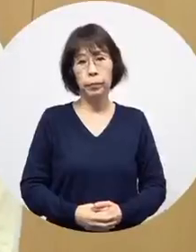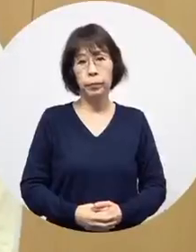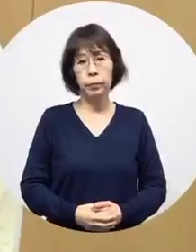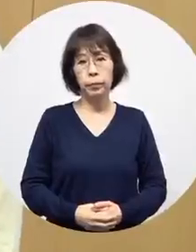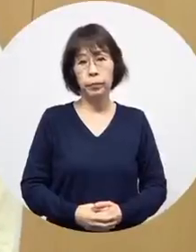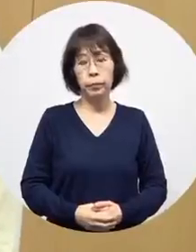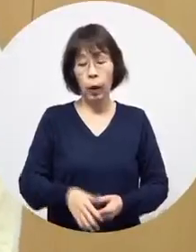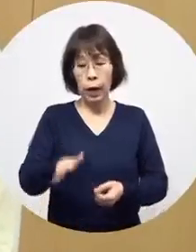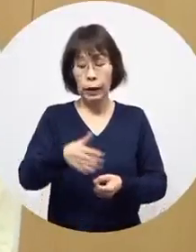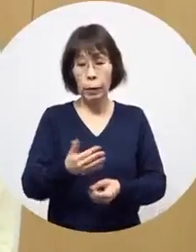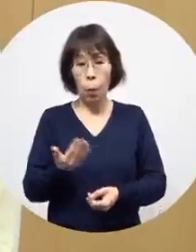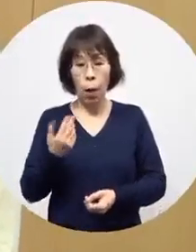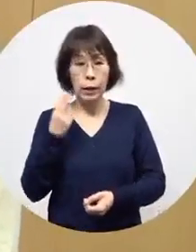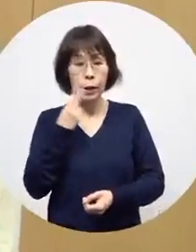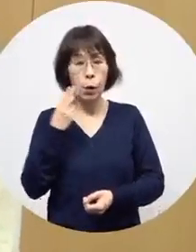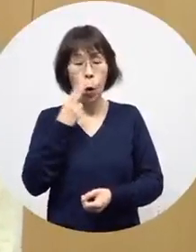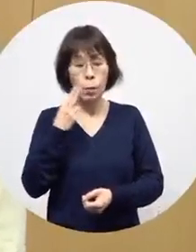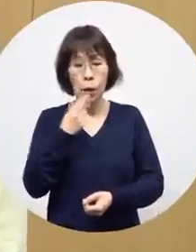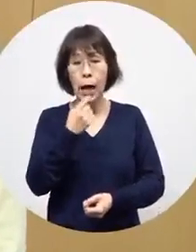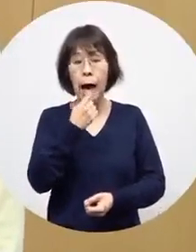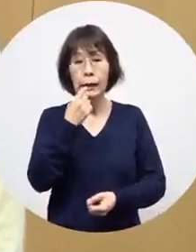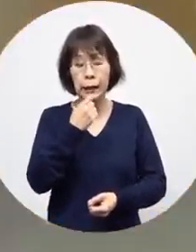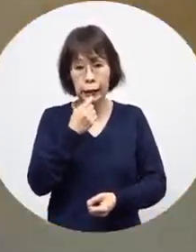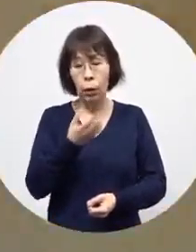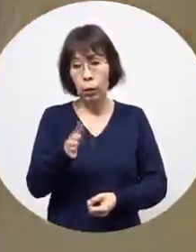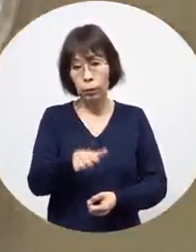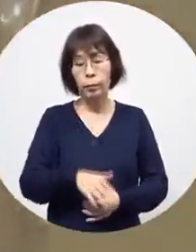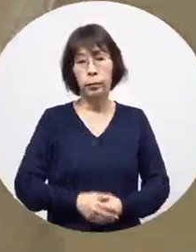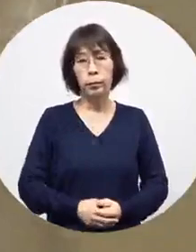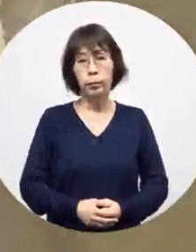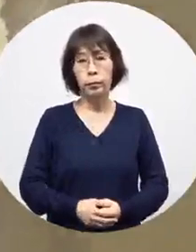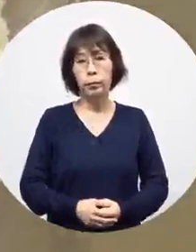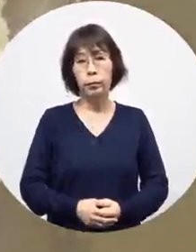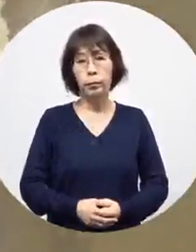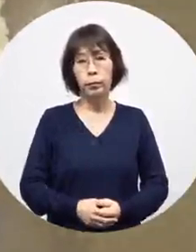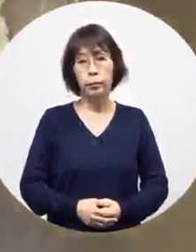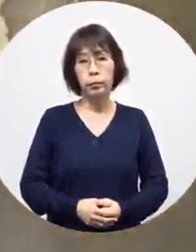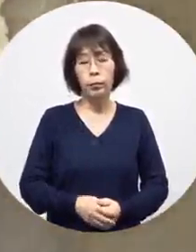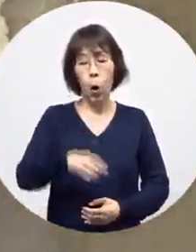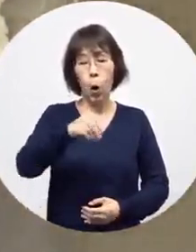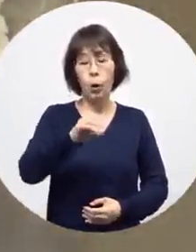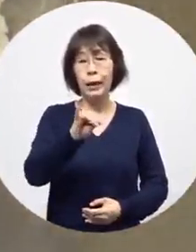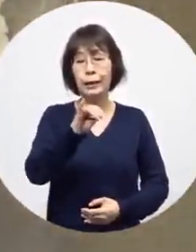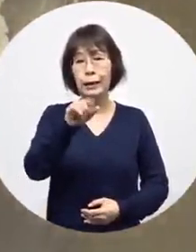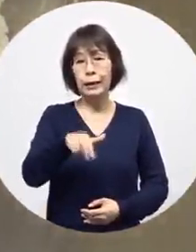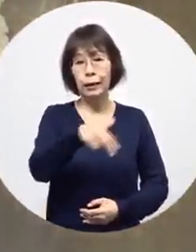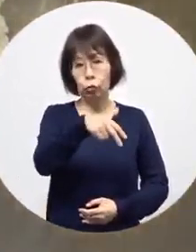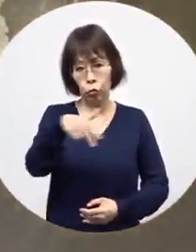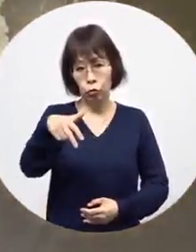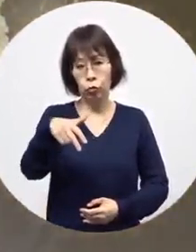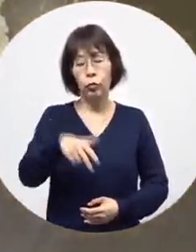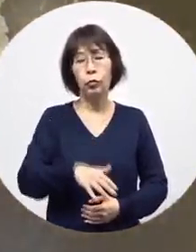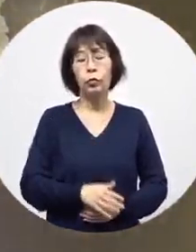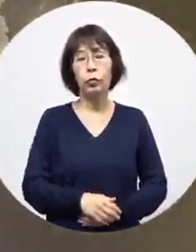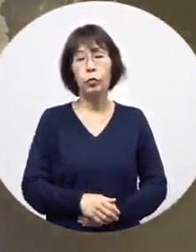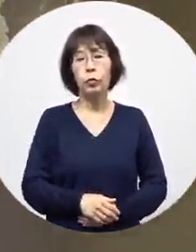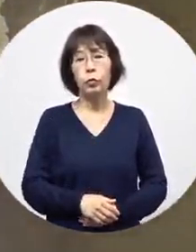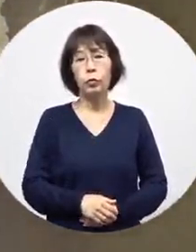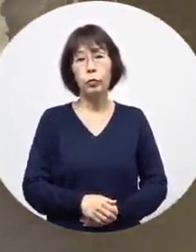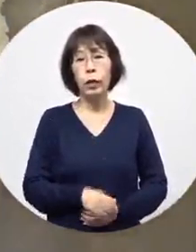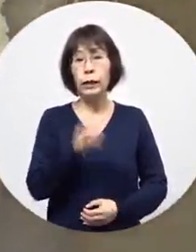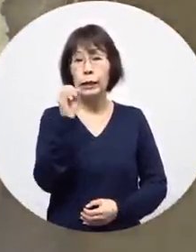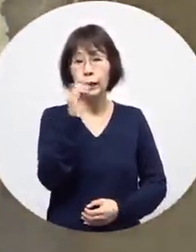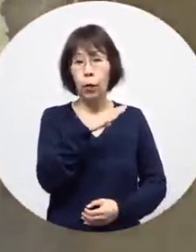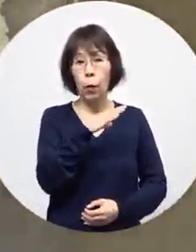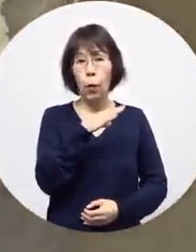炒める前に里芋に味をつけていきます。はい、 まずは粉チーズです。はい、そしてお